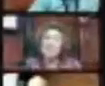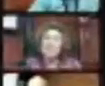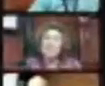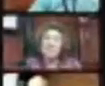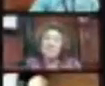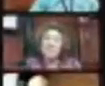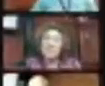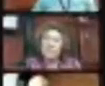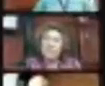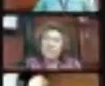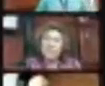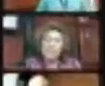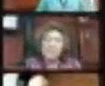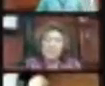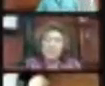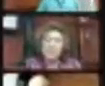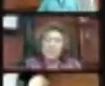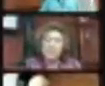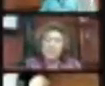nazo.